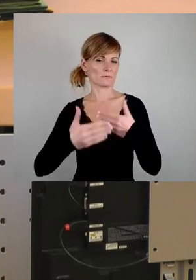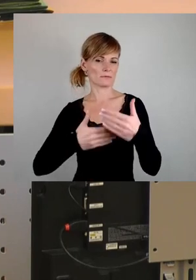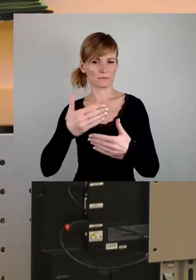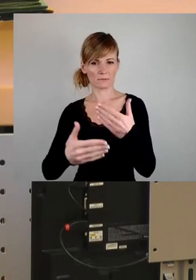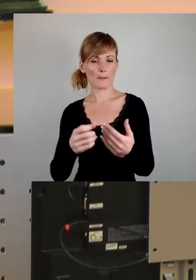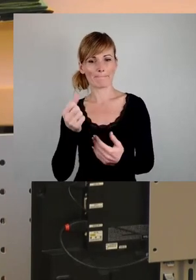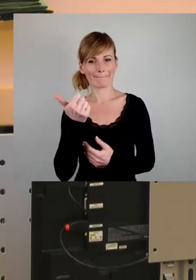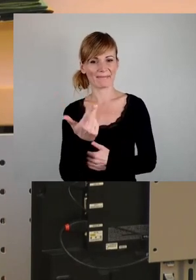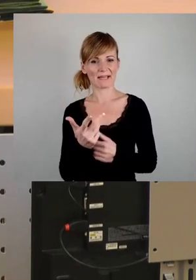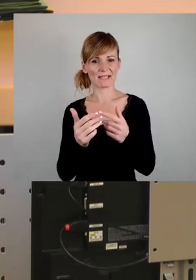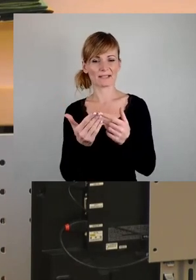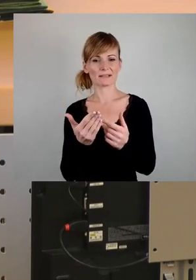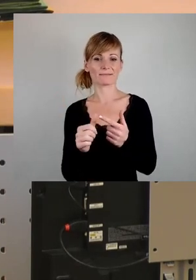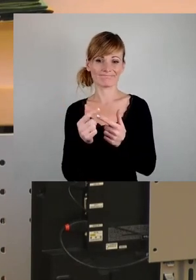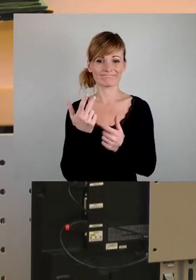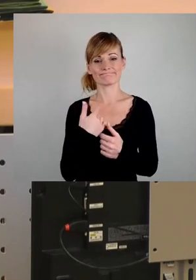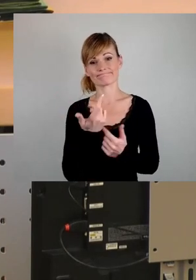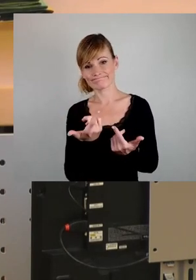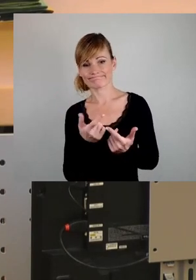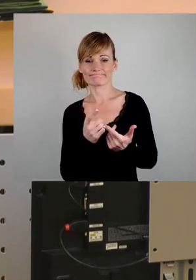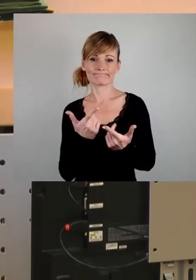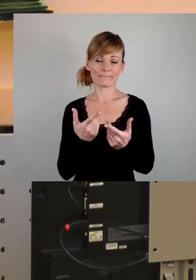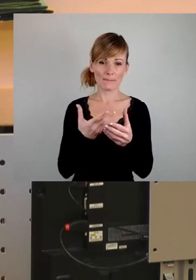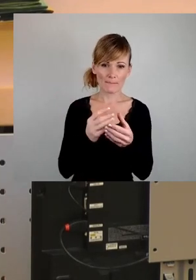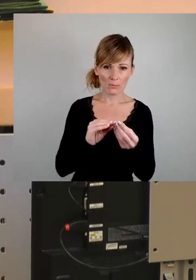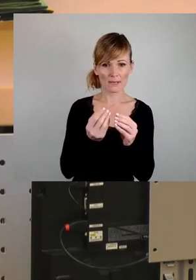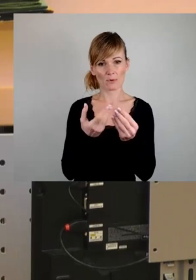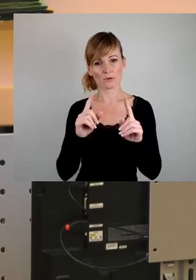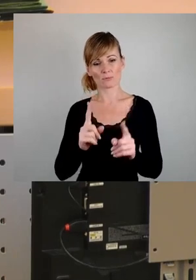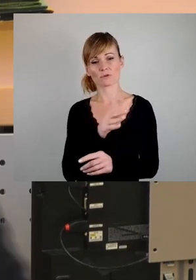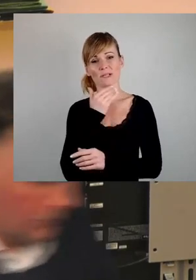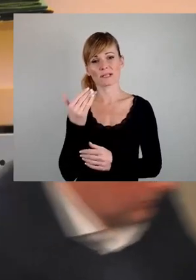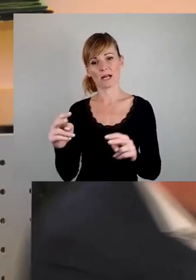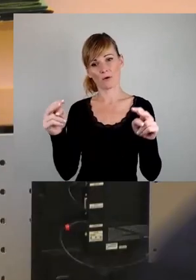Klippe zu umschiffen sein wird. Vielen Dank für Ihre Aufmerksamkeit.